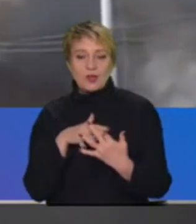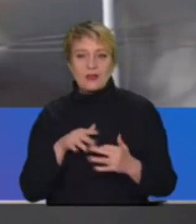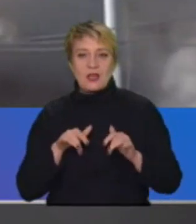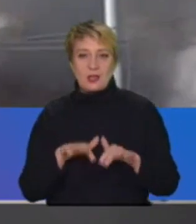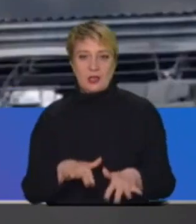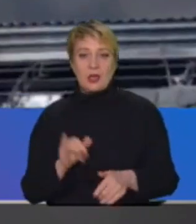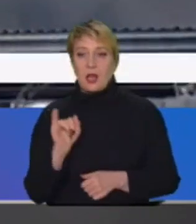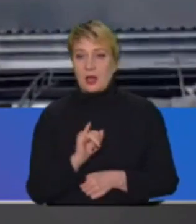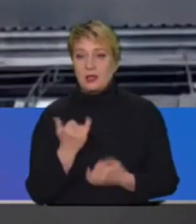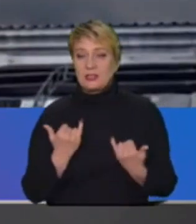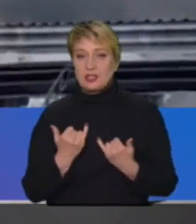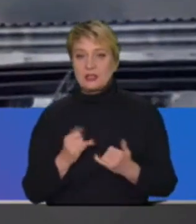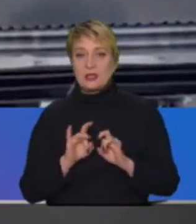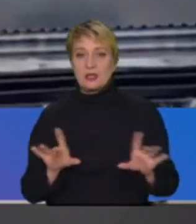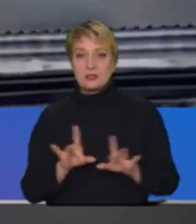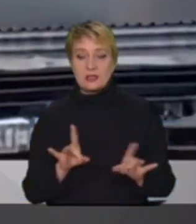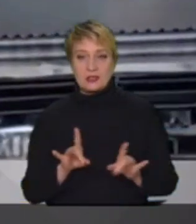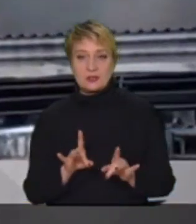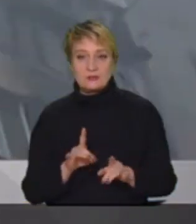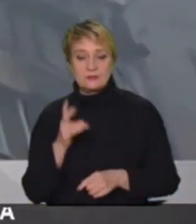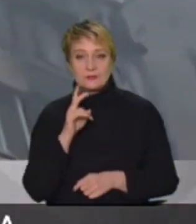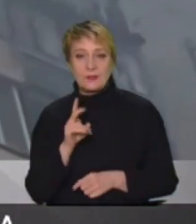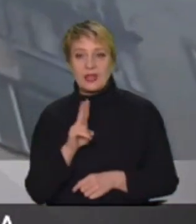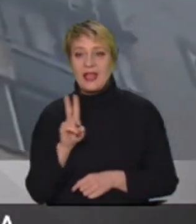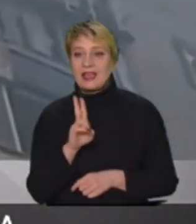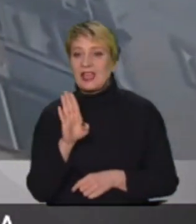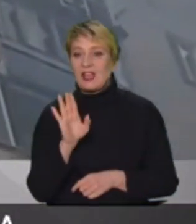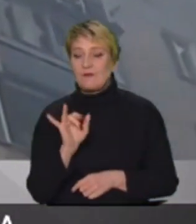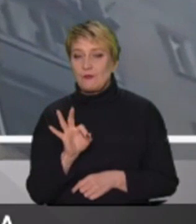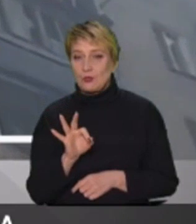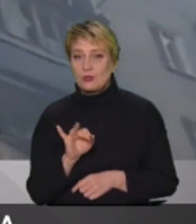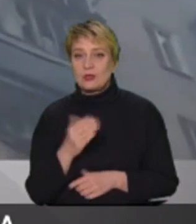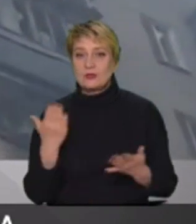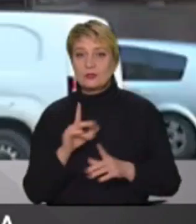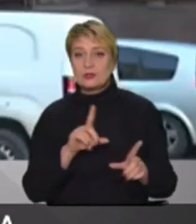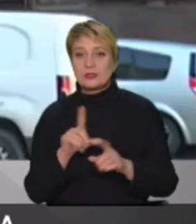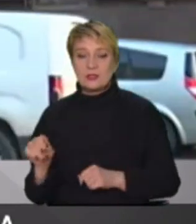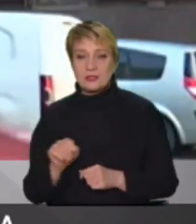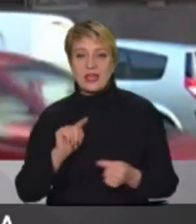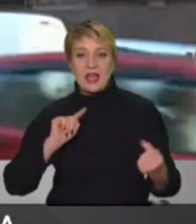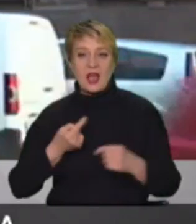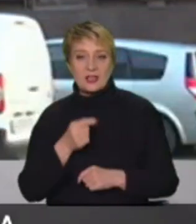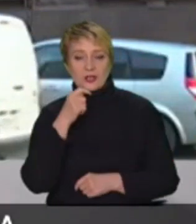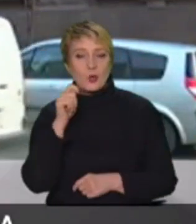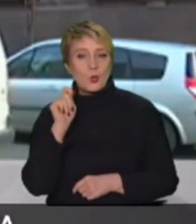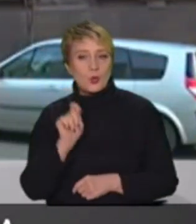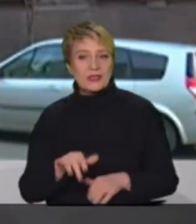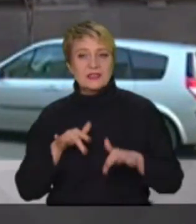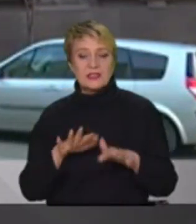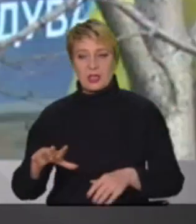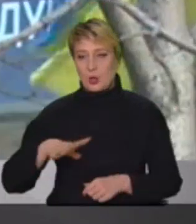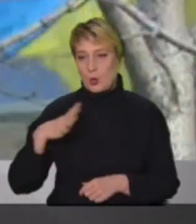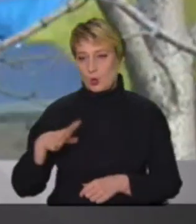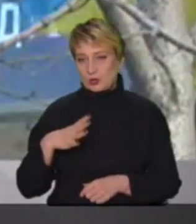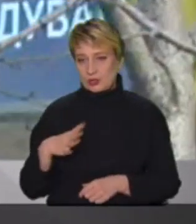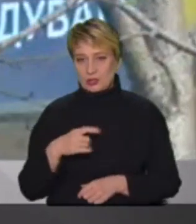А тепер розкажемо про Киво, той, що втік в Російську Федерацію. Щодо антиукраїнських дій колишнього нардепа Іллі Киви